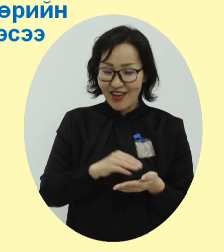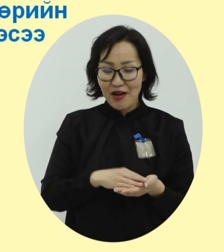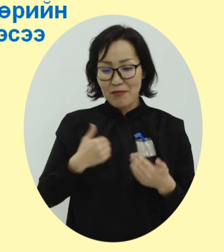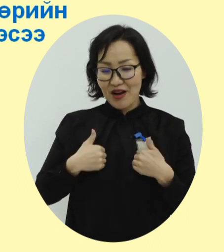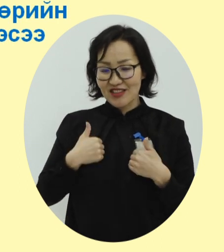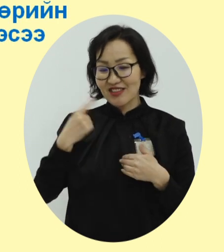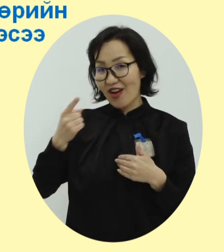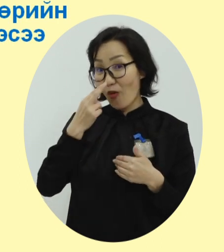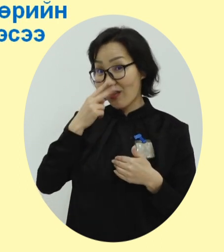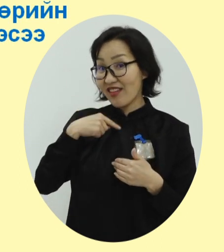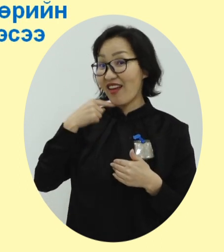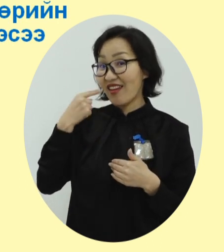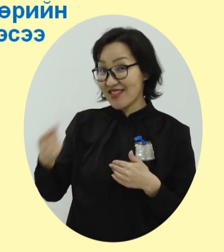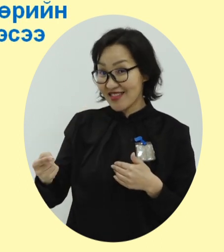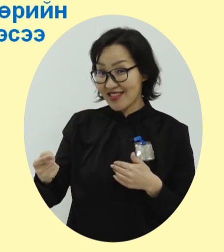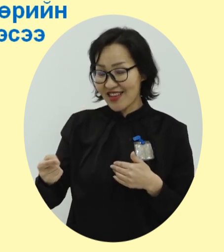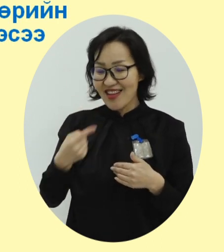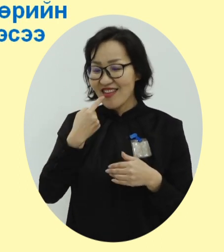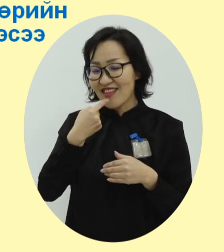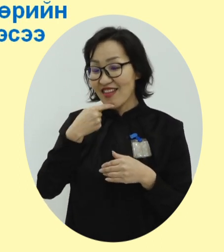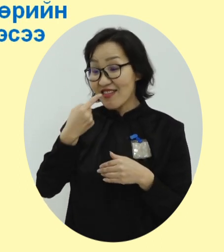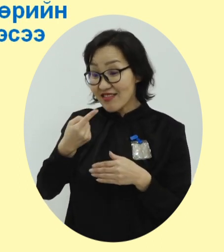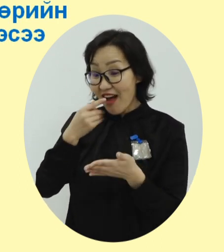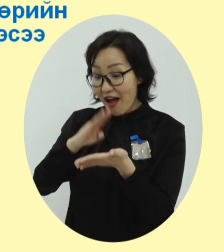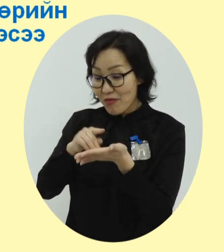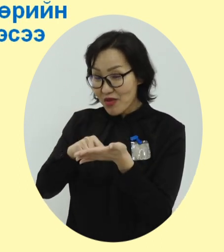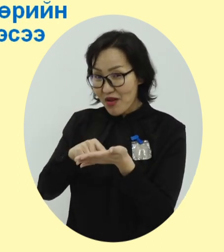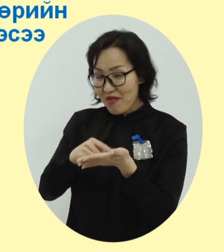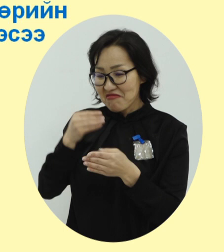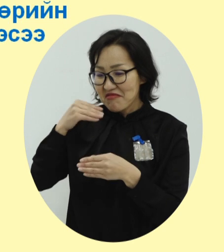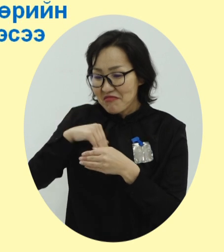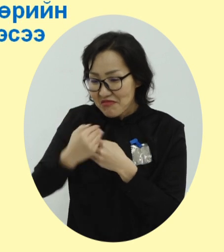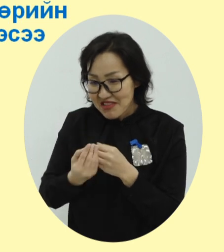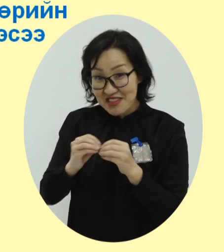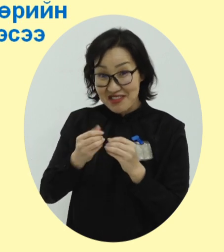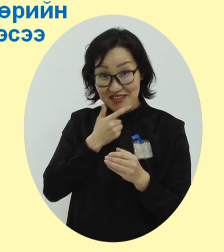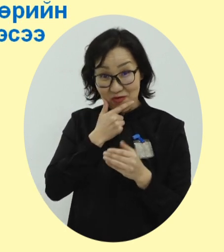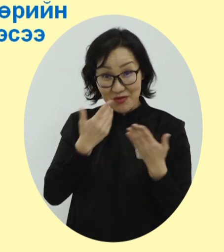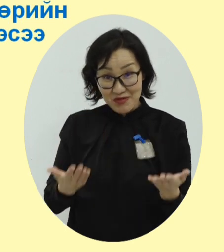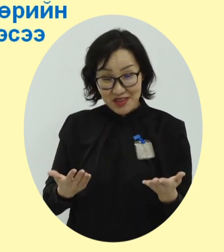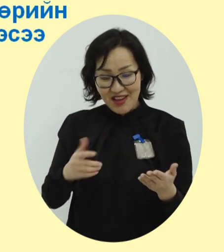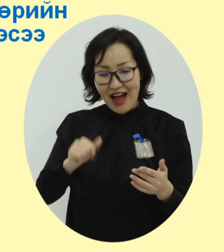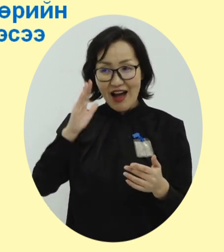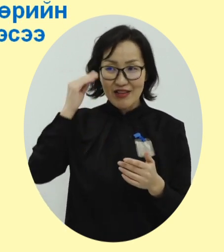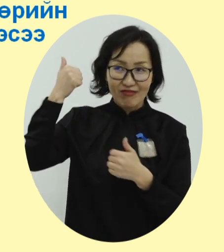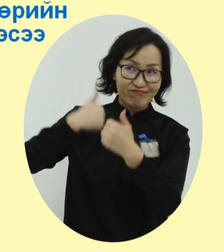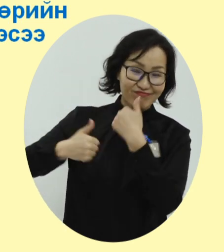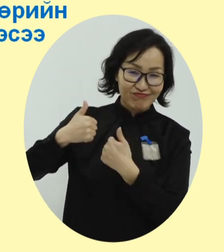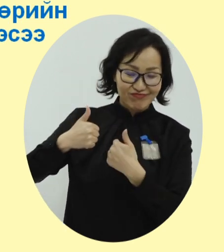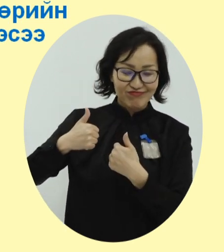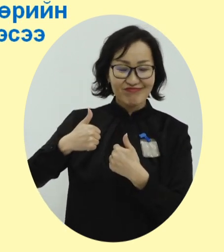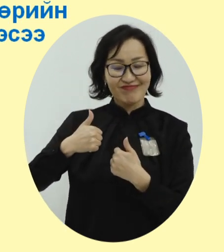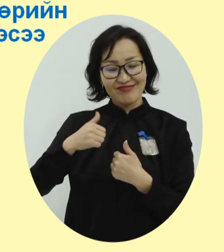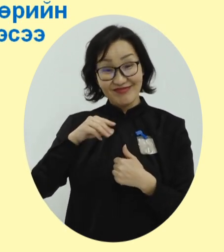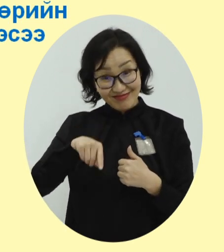Дараа нь багштай худлаа хэлсэн, хэлсэн амандаа хүрч чадахгүй байгаагаа, мөн ээж авдаа магтуулсан гэдэл